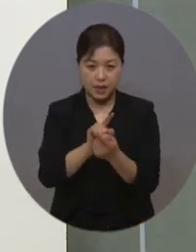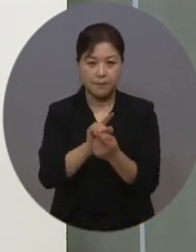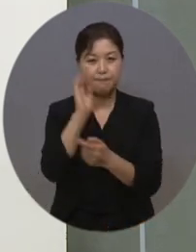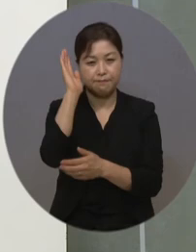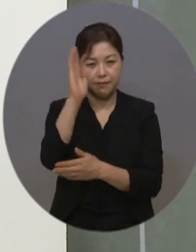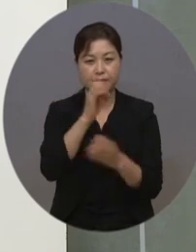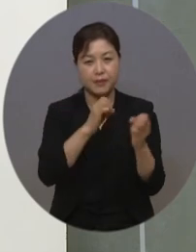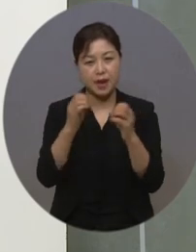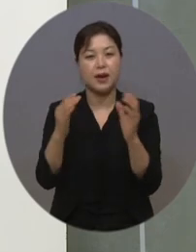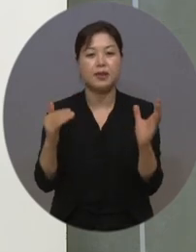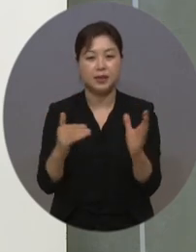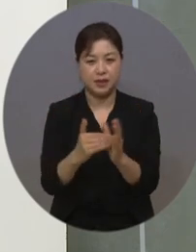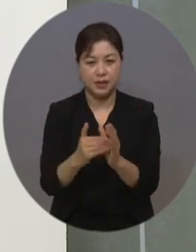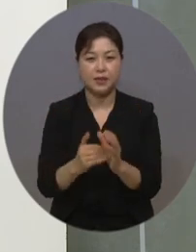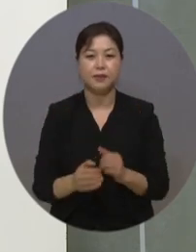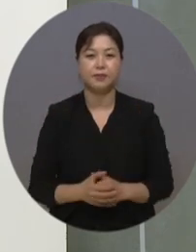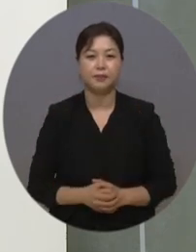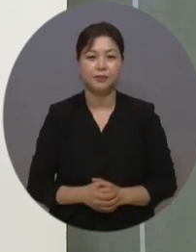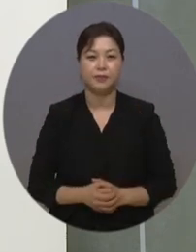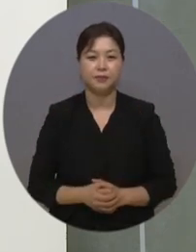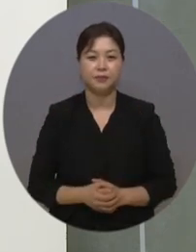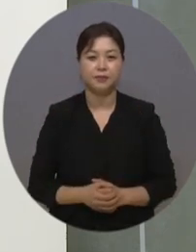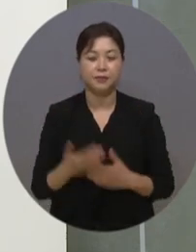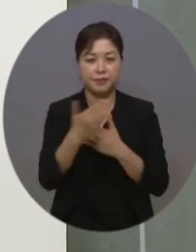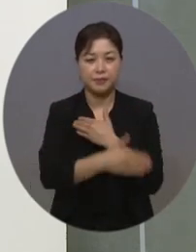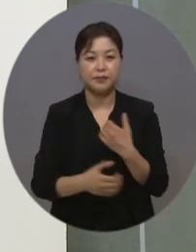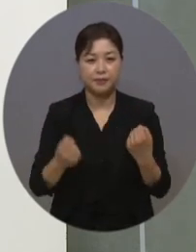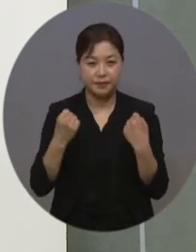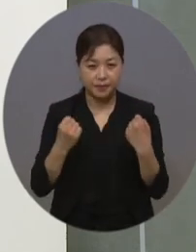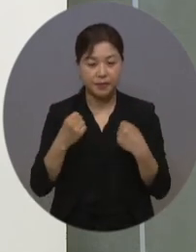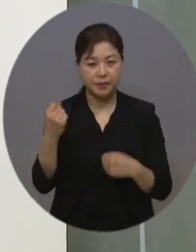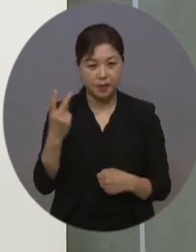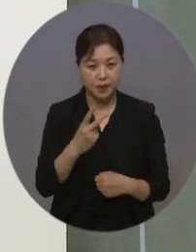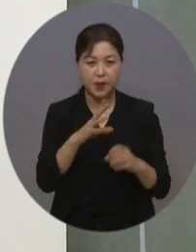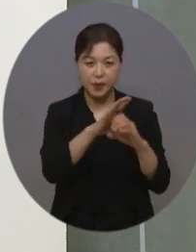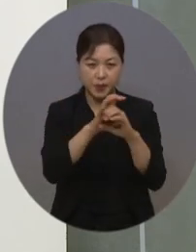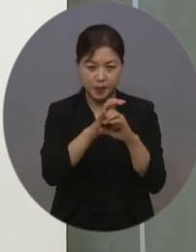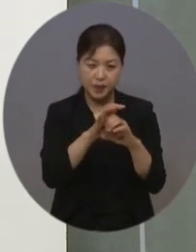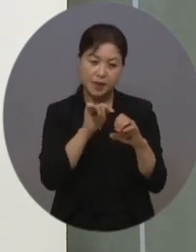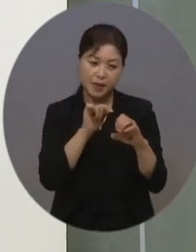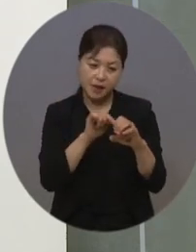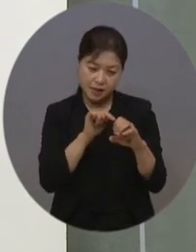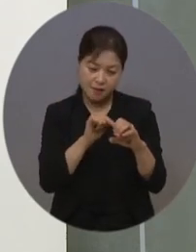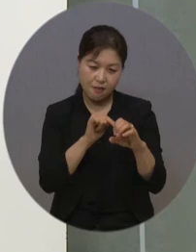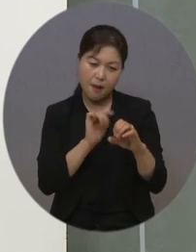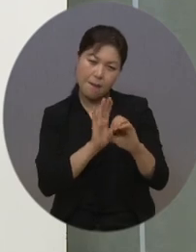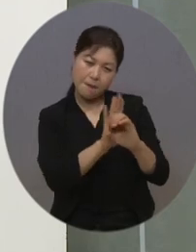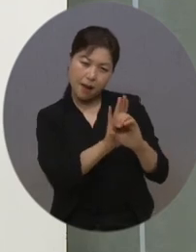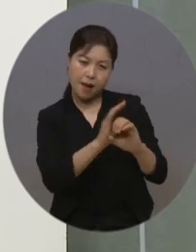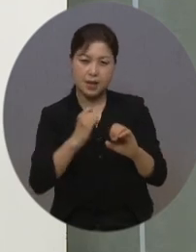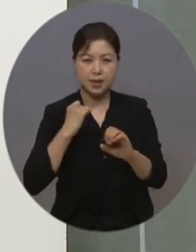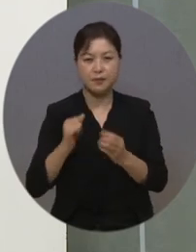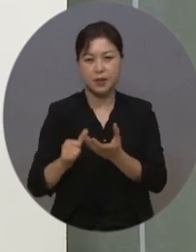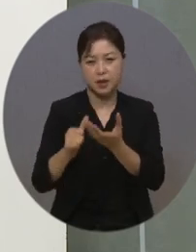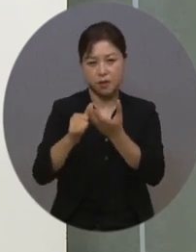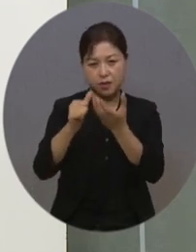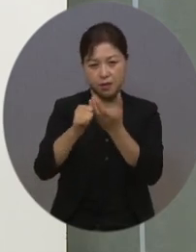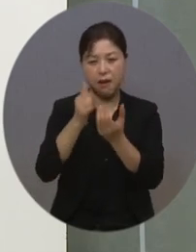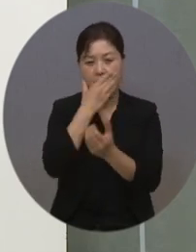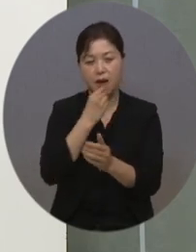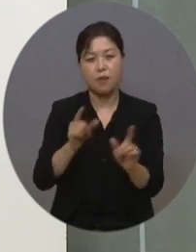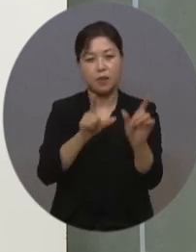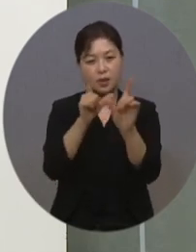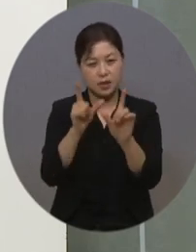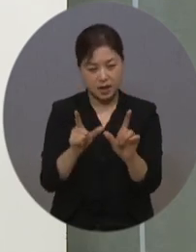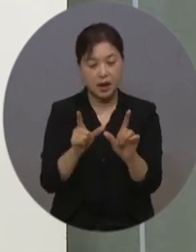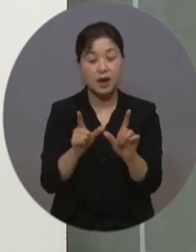여기서 마치도록 하겠습니다. 건강하시고 코로나 잘 면역 키우셔서 행복한 시간을